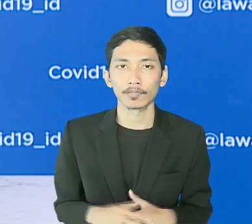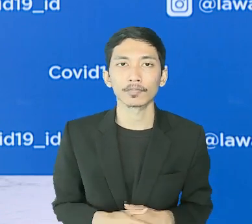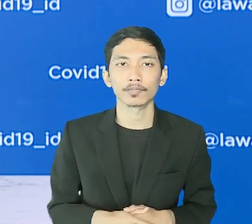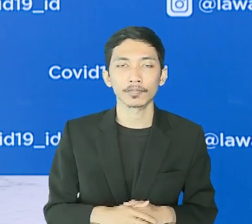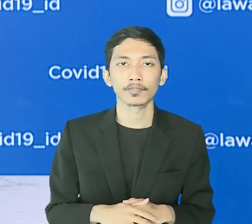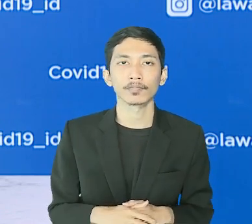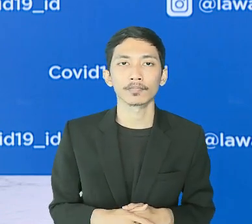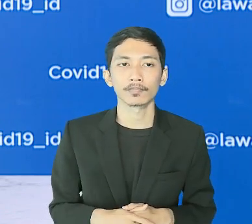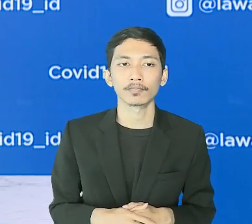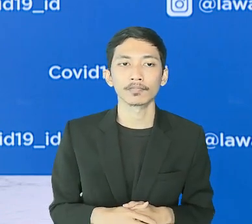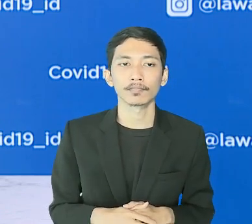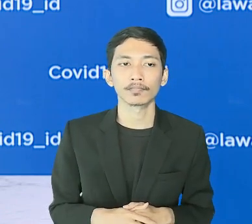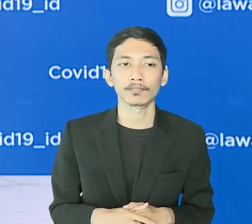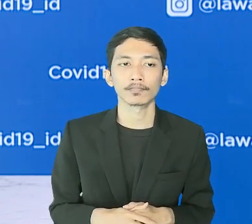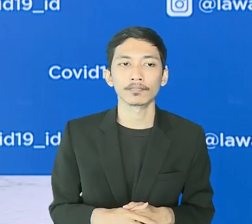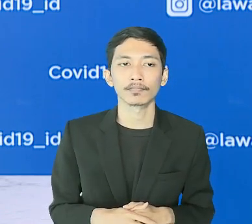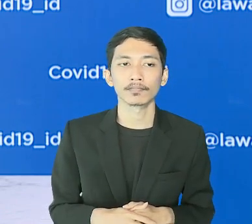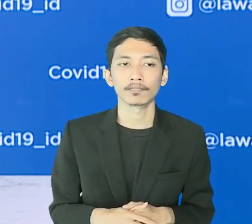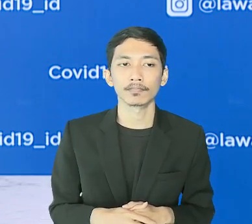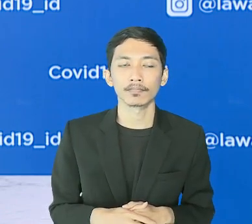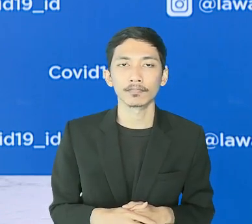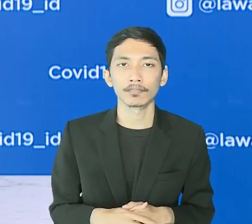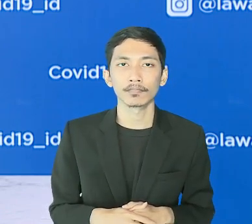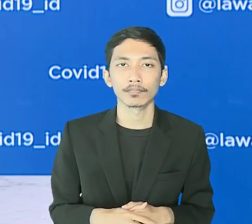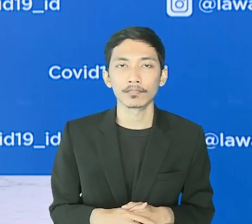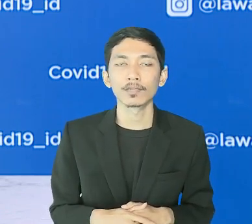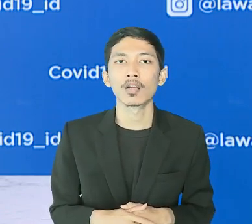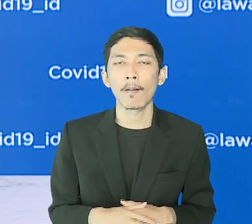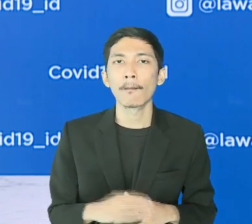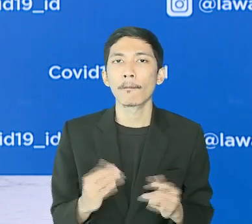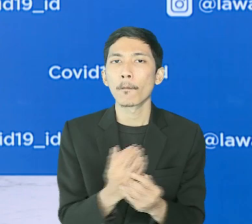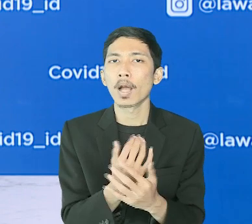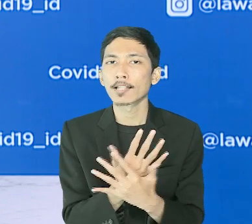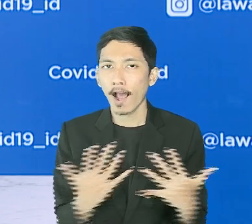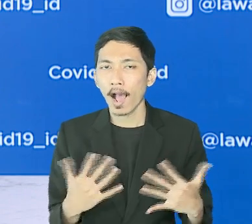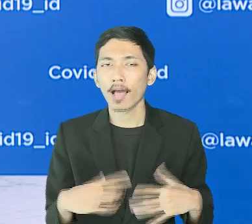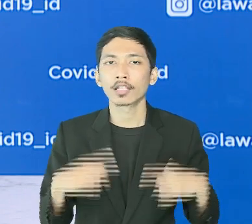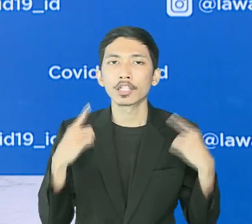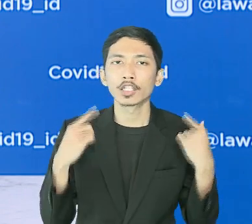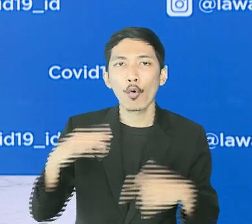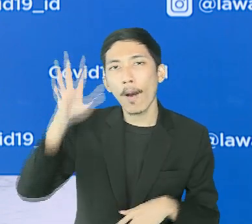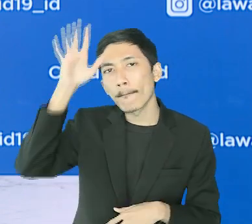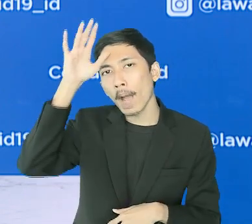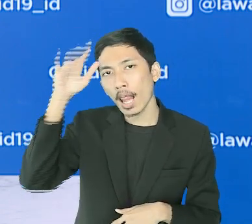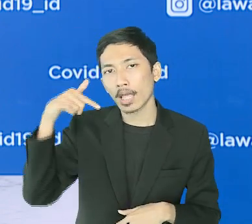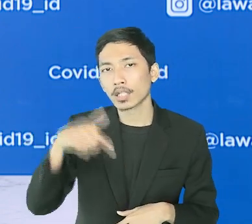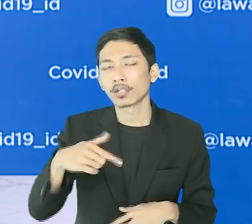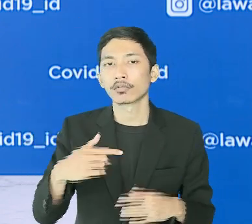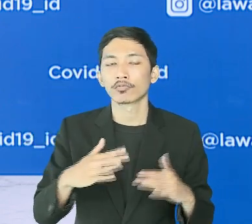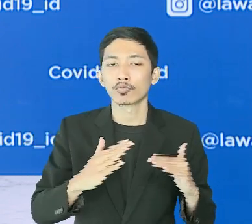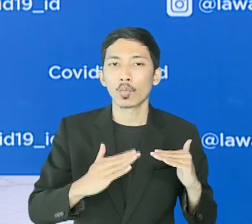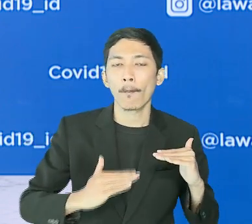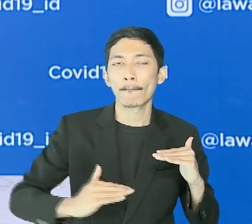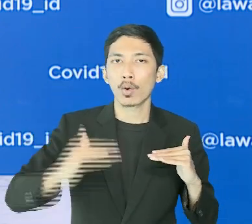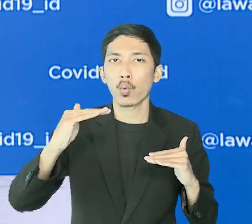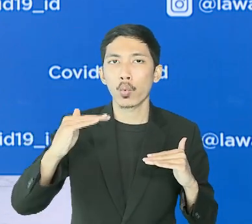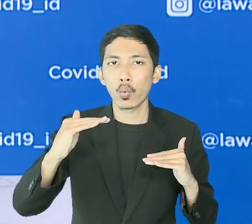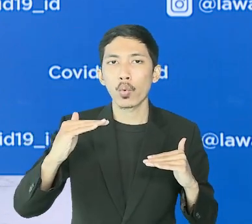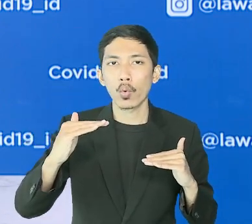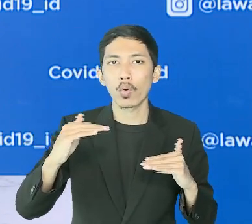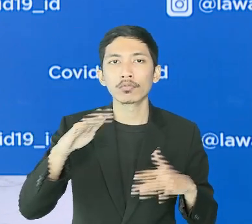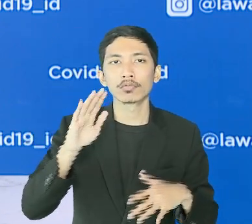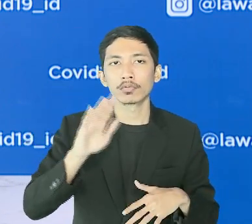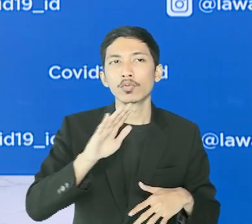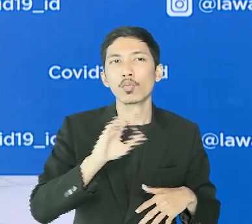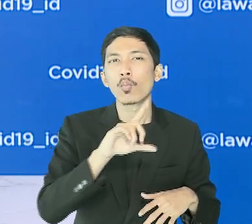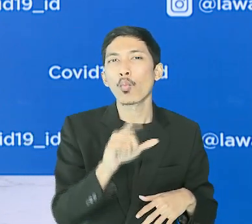Google Mobility yang memantau pergerakan masyarakat di Jawa Bali menunjukkan kenaikan yang cukup signifikan pada periode Nataru